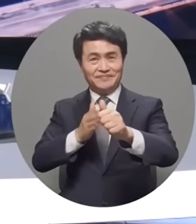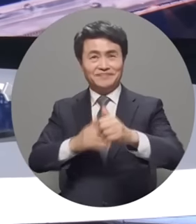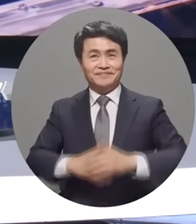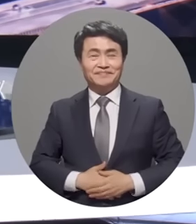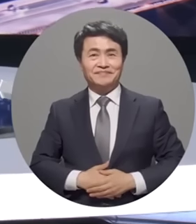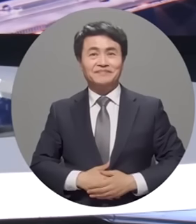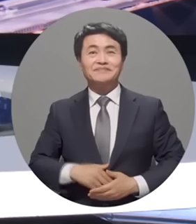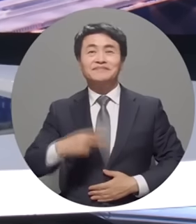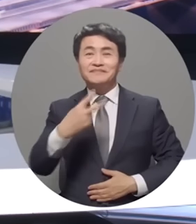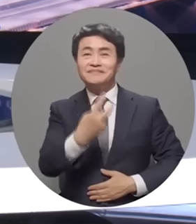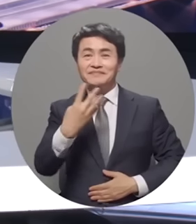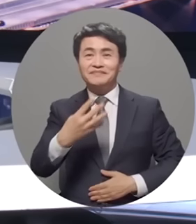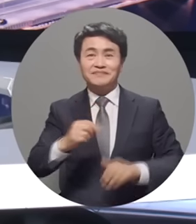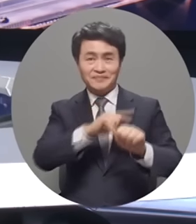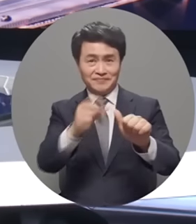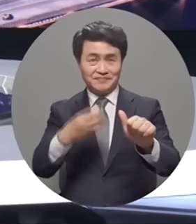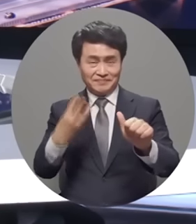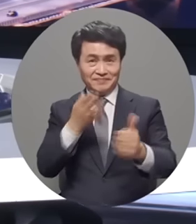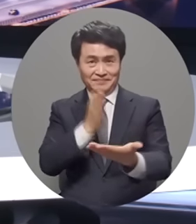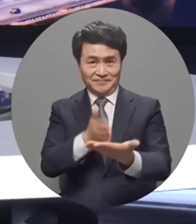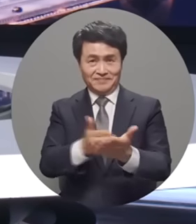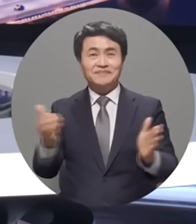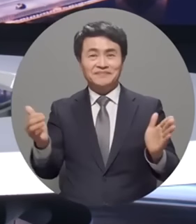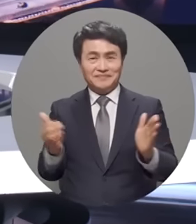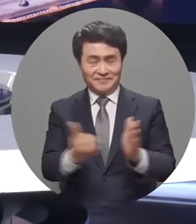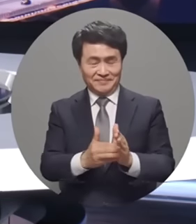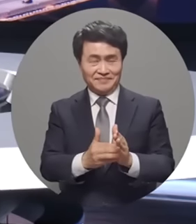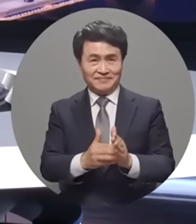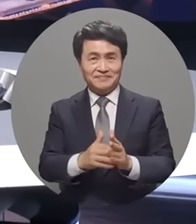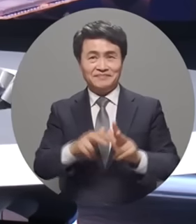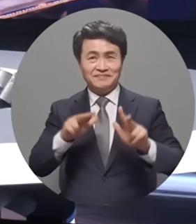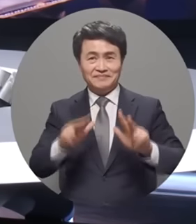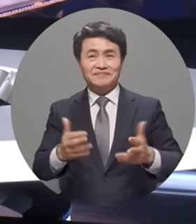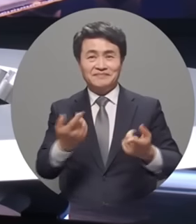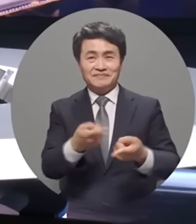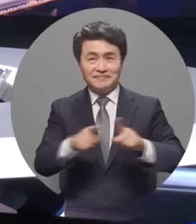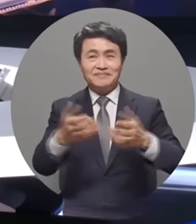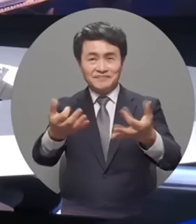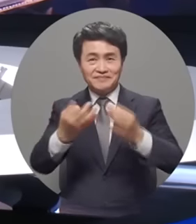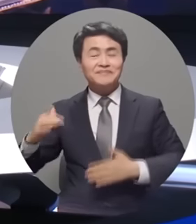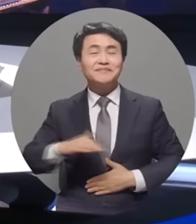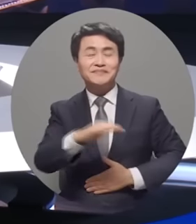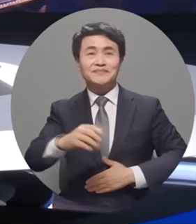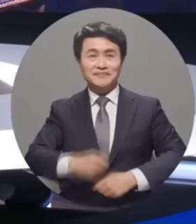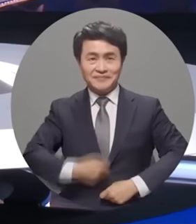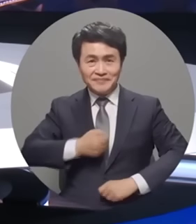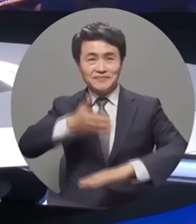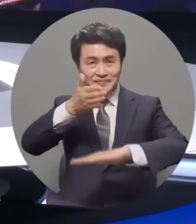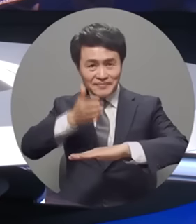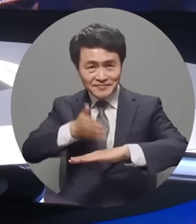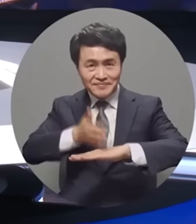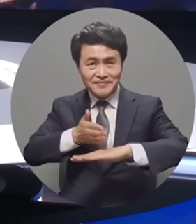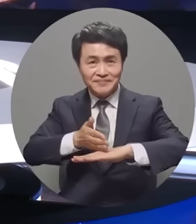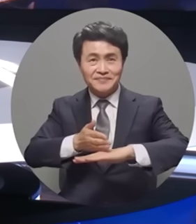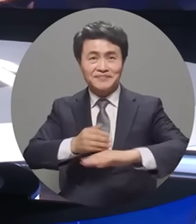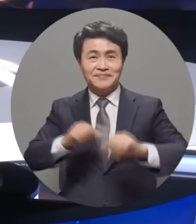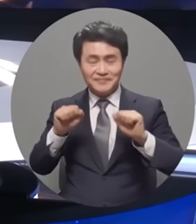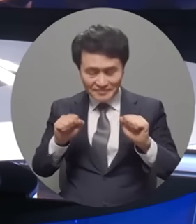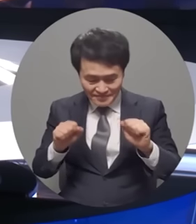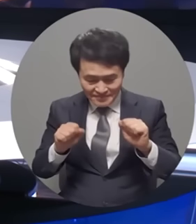부탁드리겠습니다. 2024년 5월 3일 뉴스데스크 마치겠습니다. 지금까지 함께해 주신 여러분 진심으로